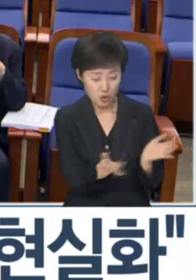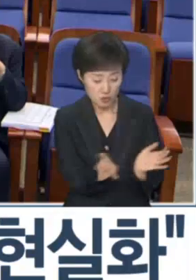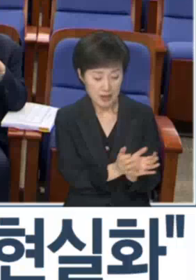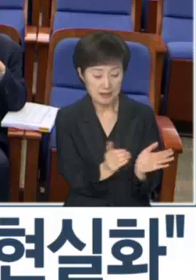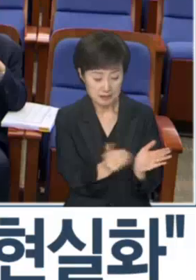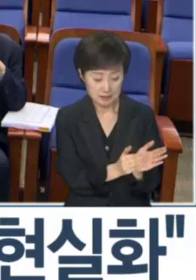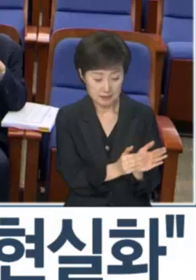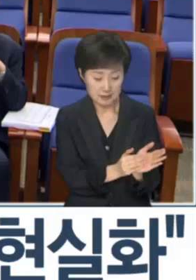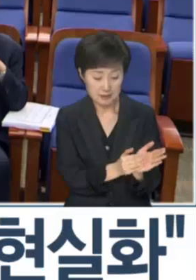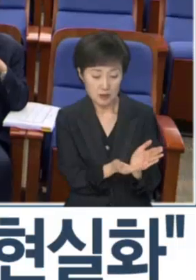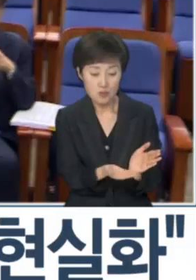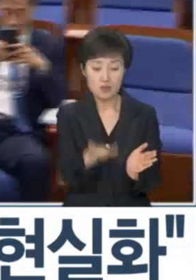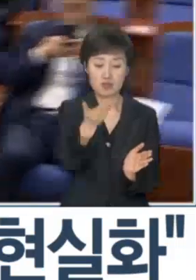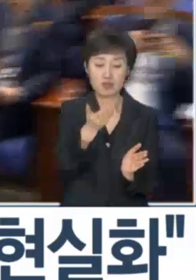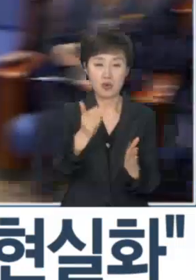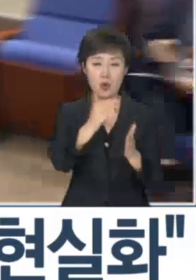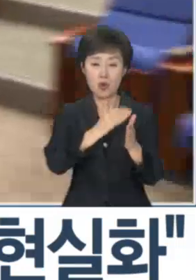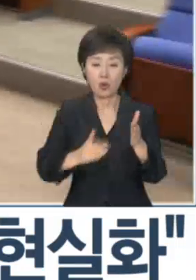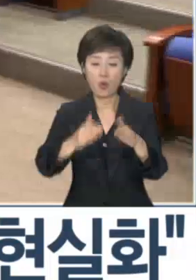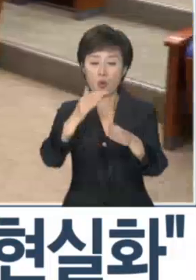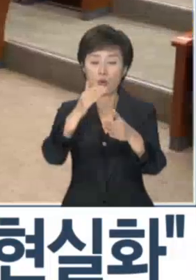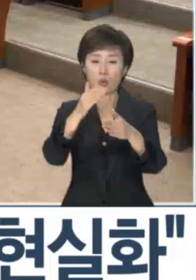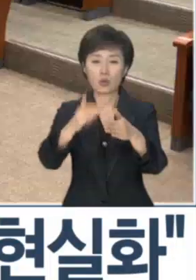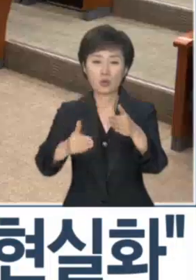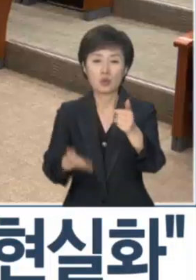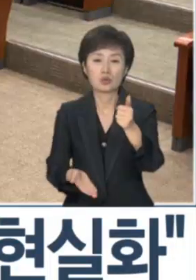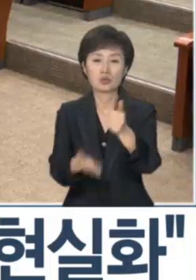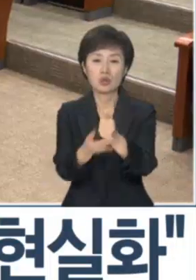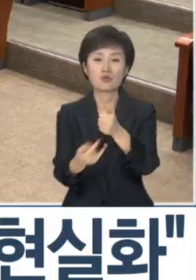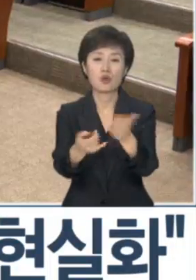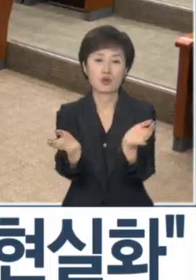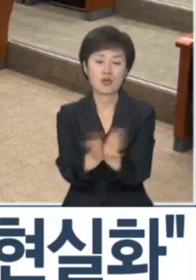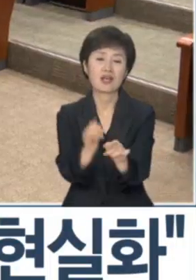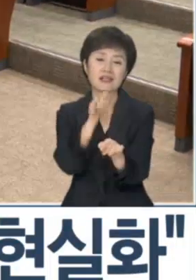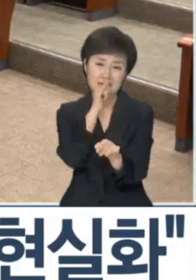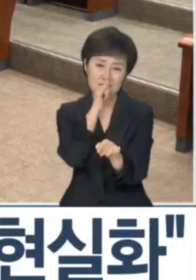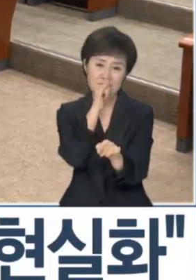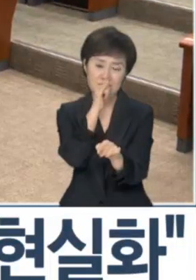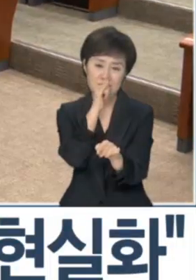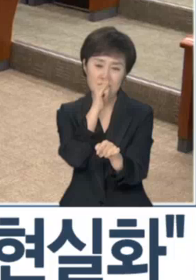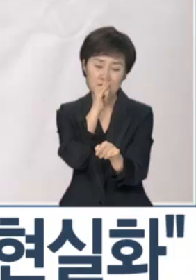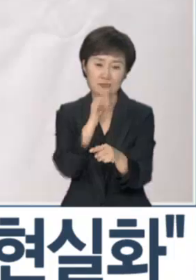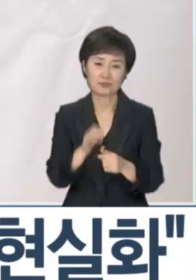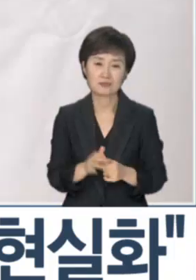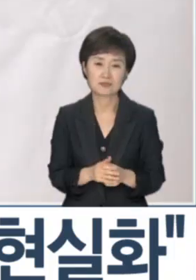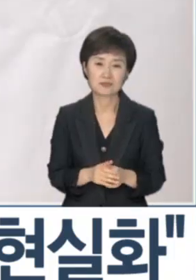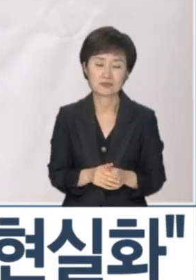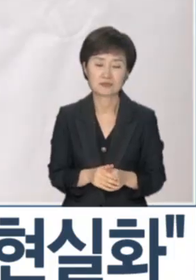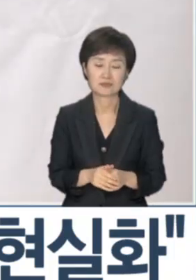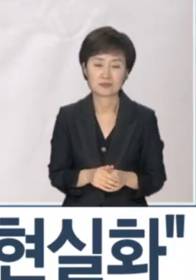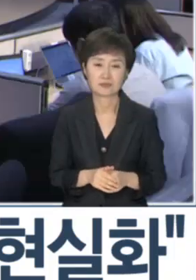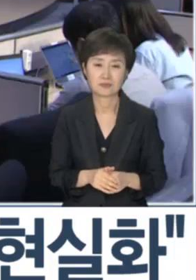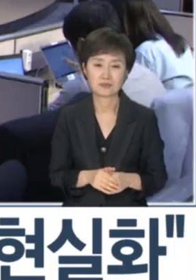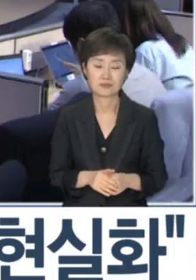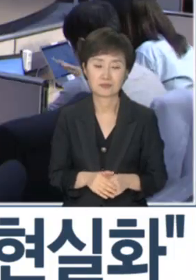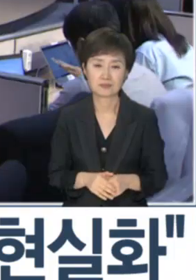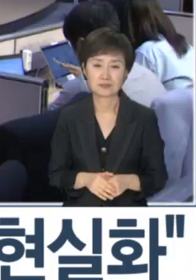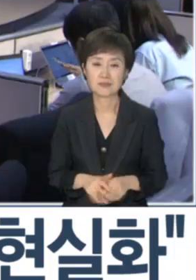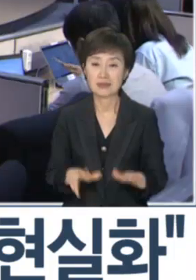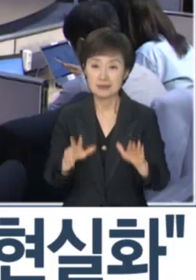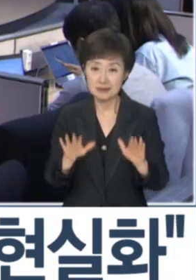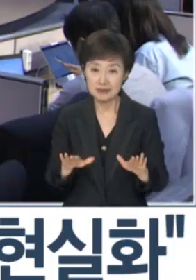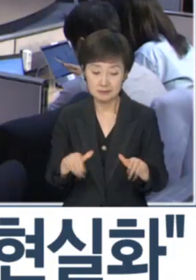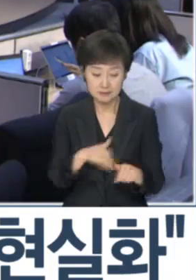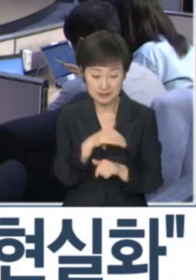지도부에서 이제 결정하는 이런 당의 어떤 방향과 맥을 같이 하는 인사가 공천돼야 되는 것 아니겠습니까? 그렇기 때문에